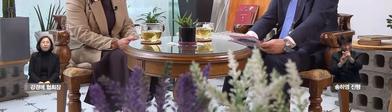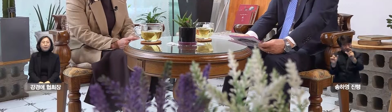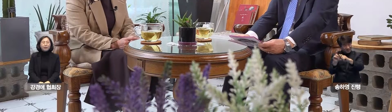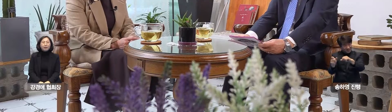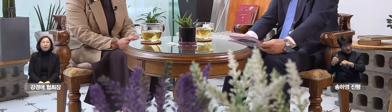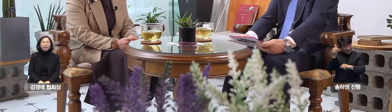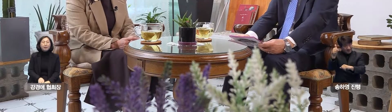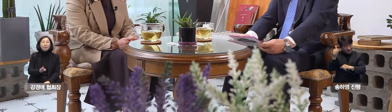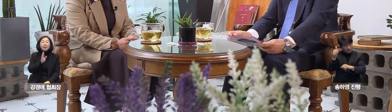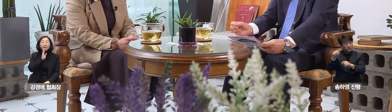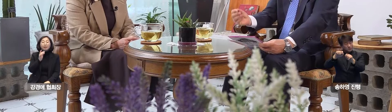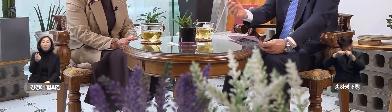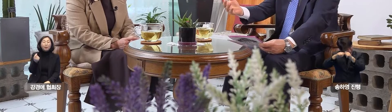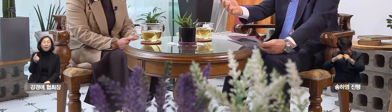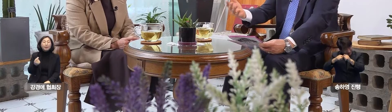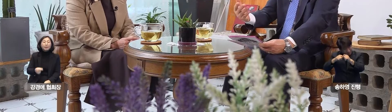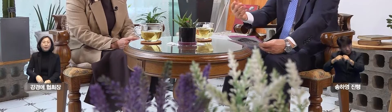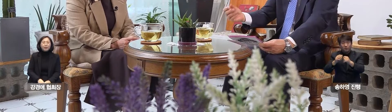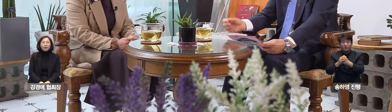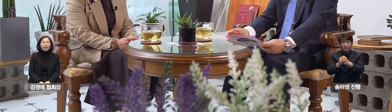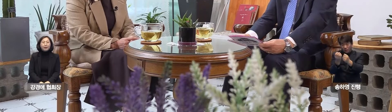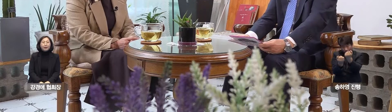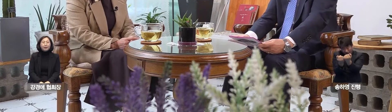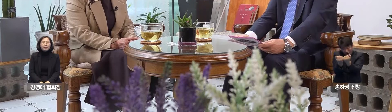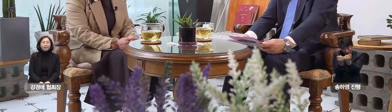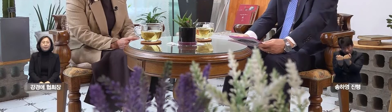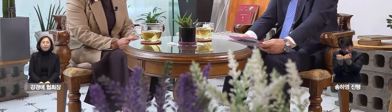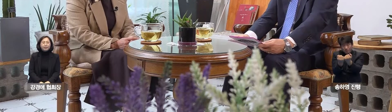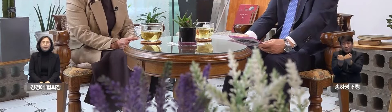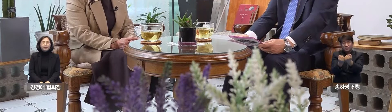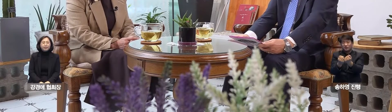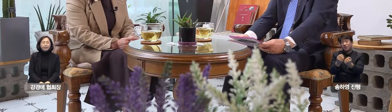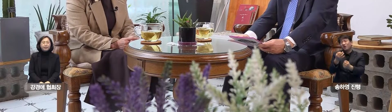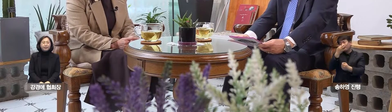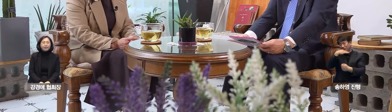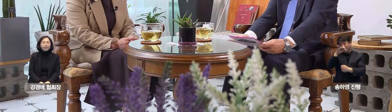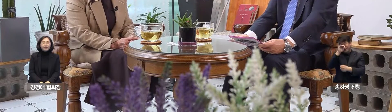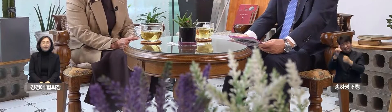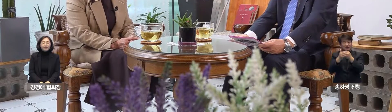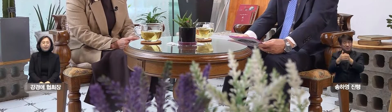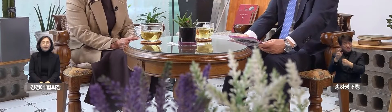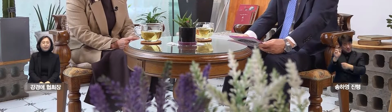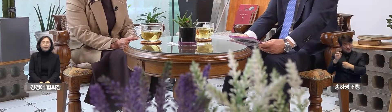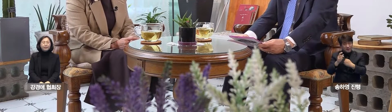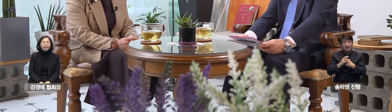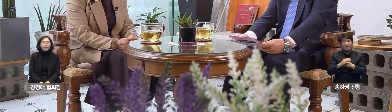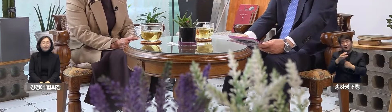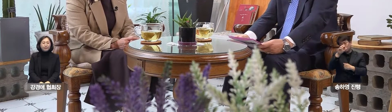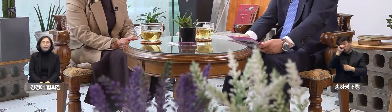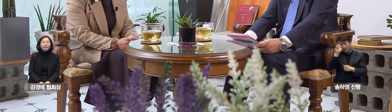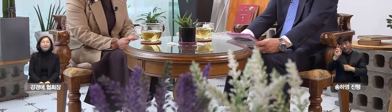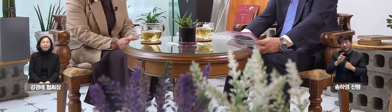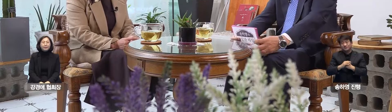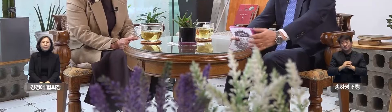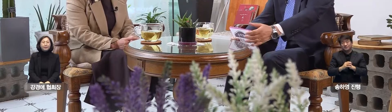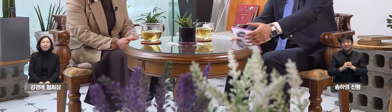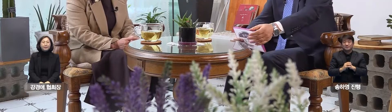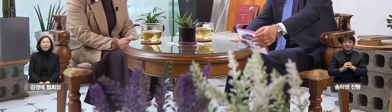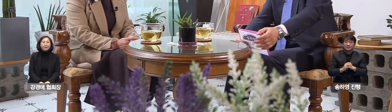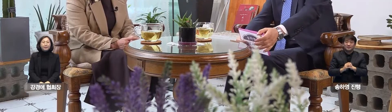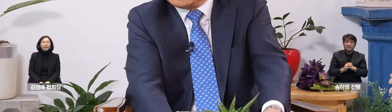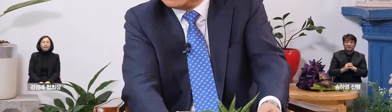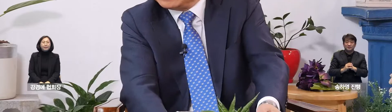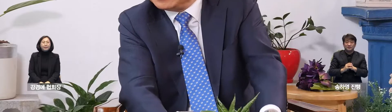특성상 섬세하고 그렇죠. 이렇게 설득하고 하는데 유리하니까 좋을 수 있겠네요.